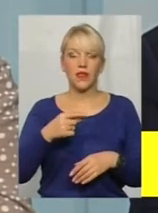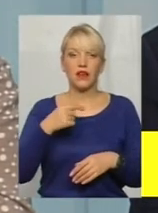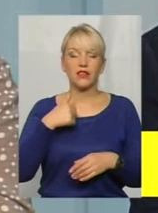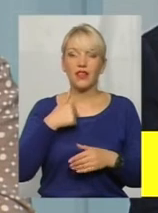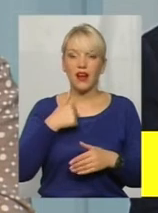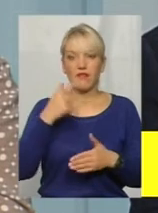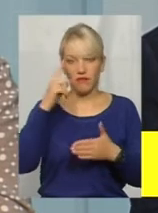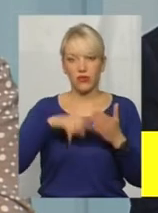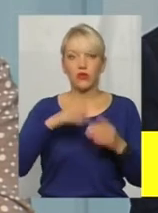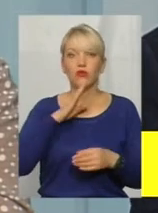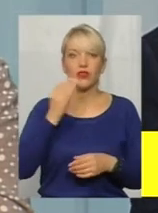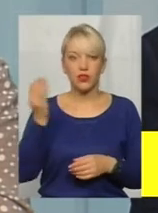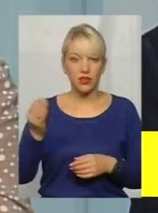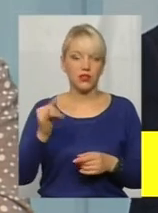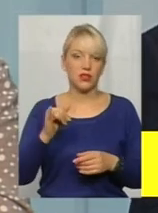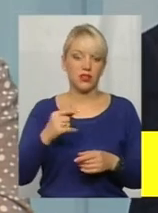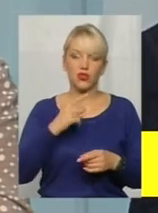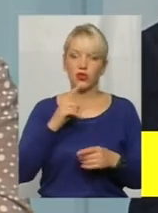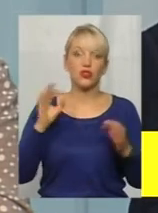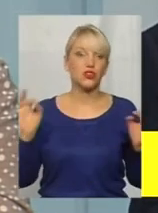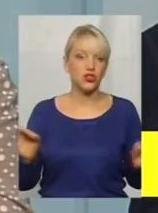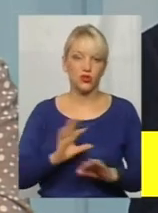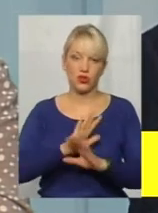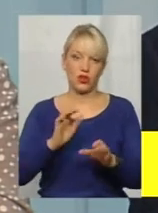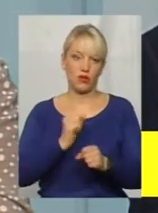їй не вірити, що нічого не робилося.